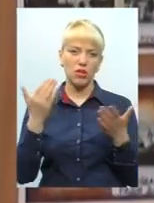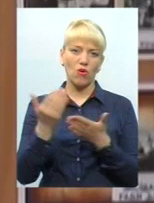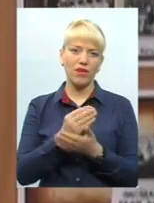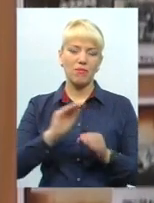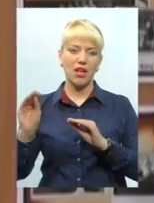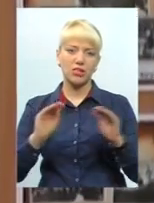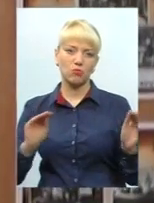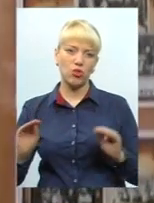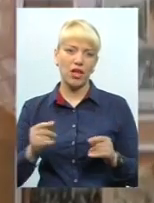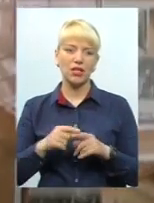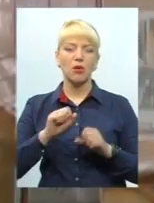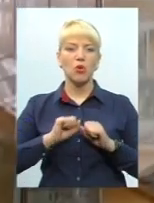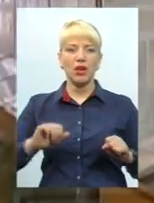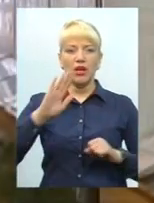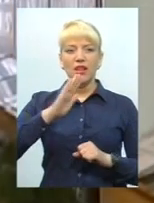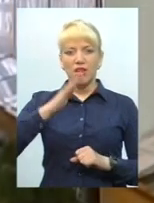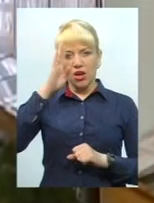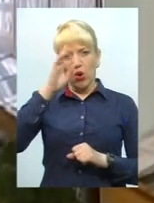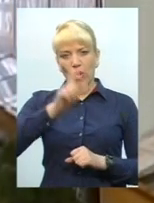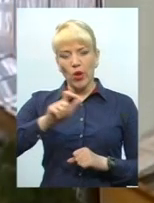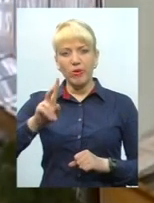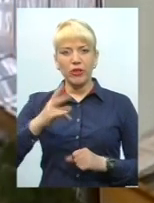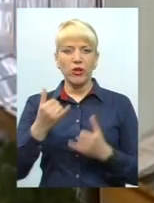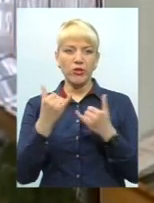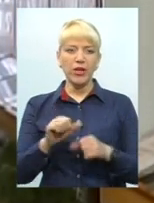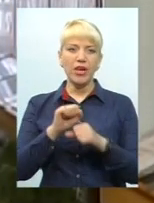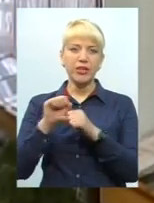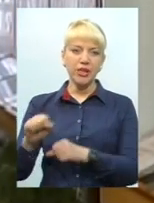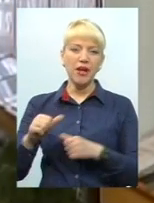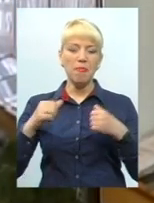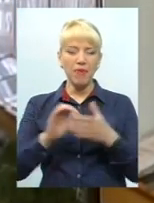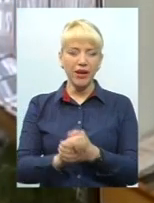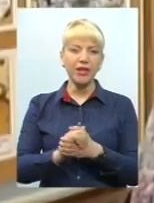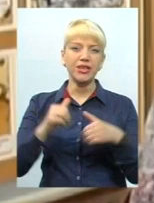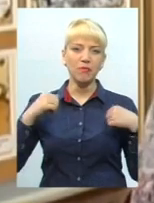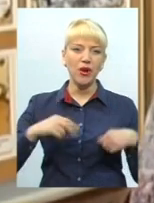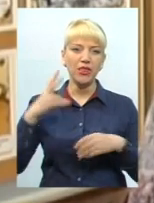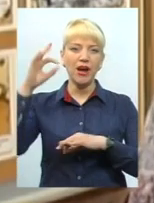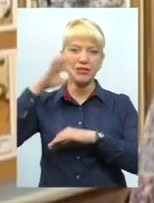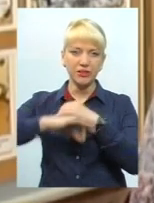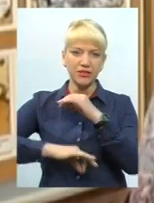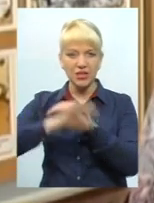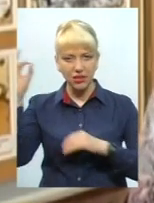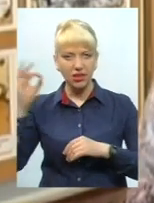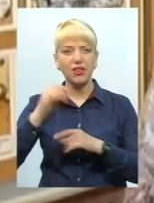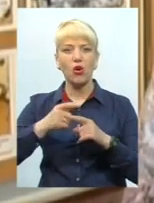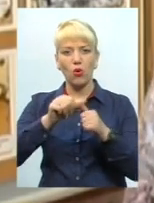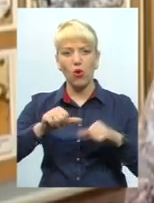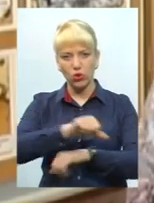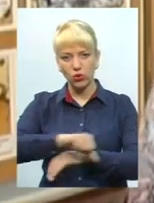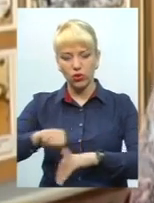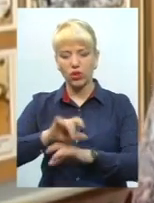Про подвиг наших хлопців, які сьогодні захищають мир і спокій в Україні на східних кордонах, розповідає також